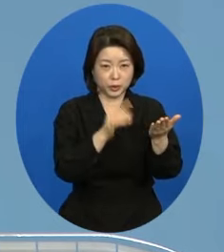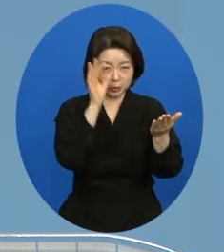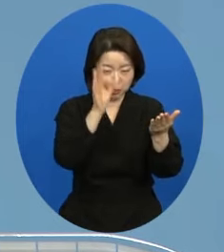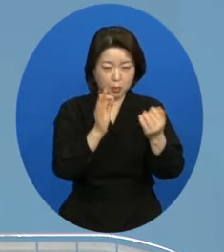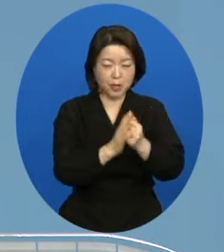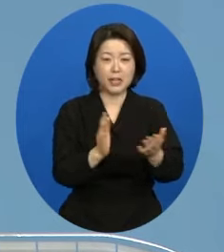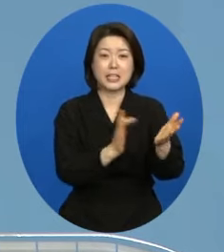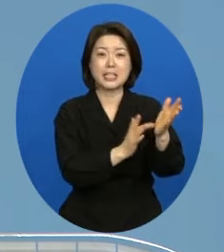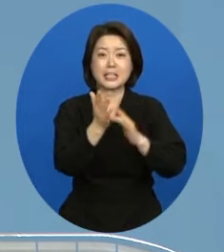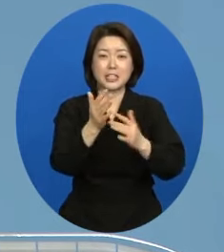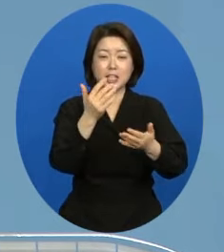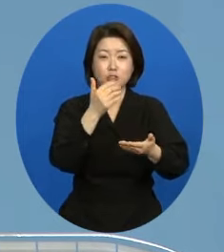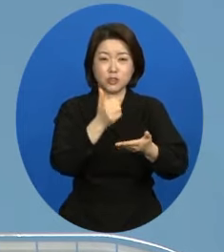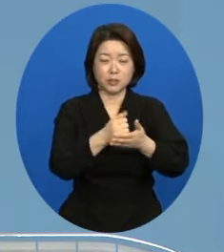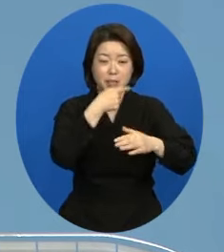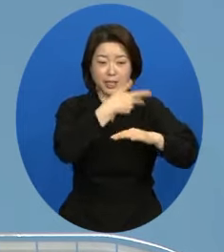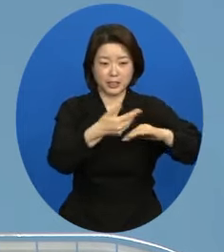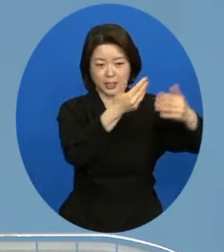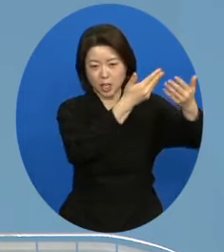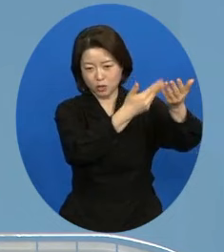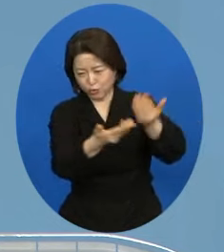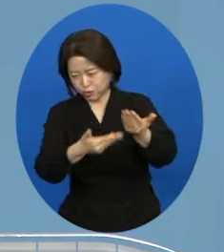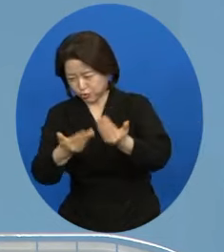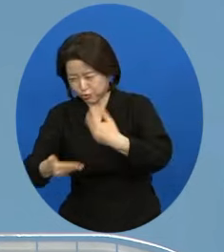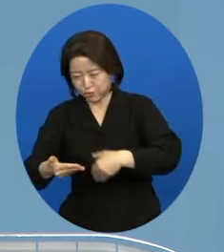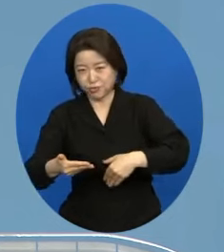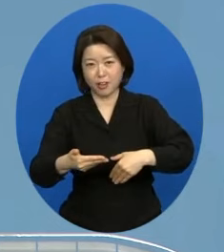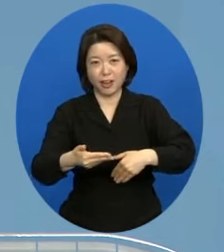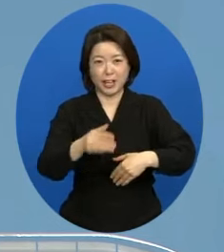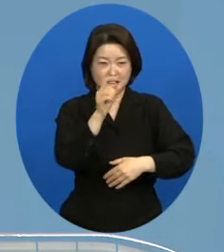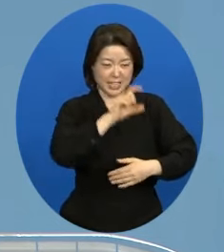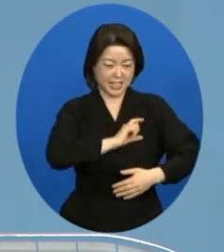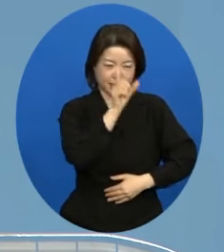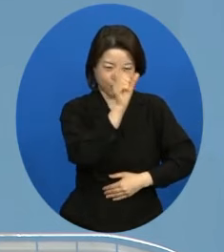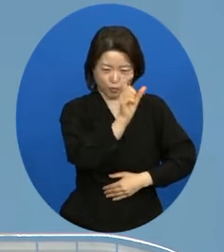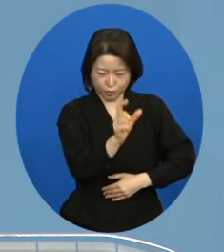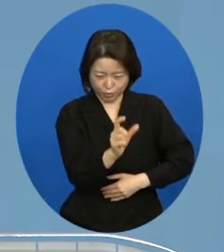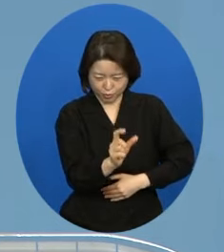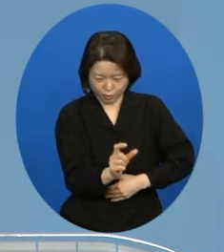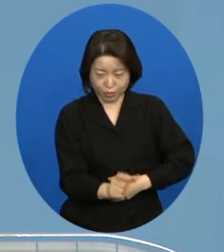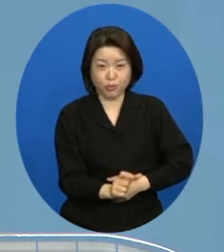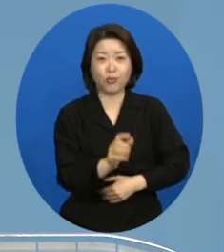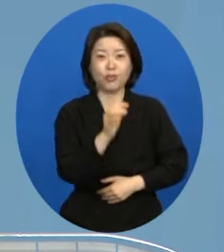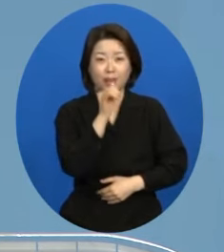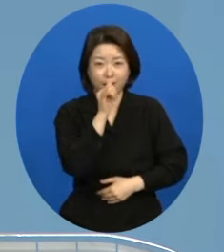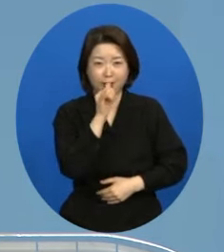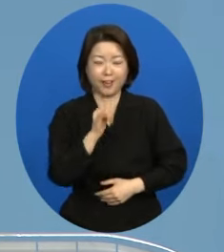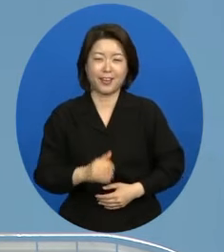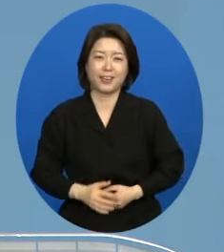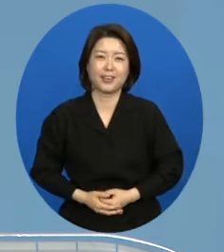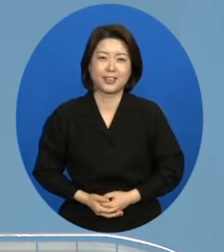와요 그리스도의 보는 이하라 그러면서 아브라함부터 쭉 역사가